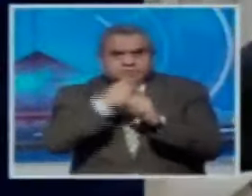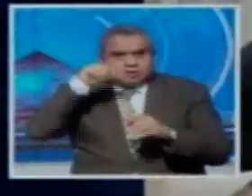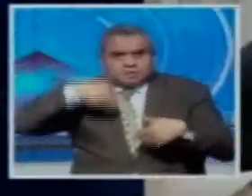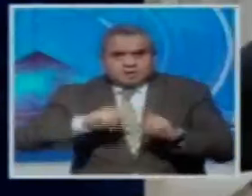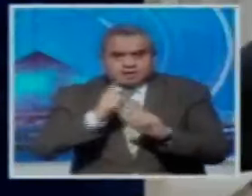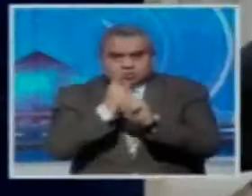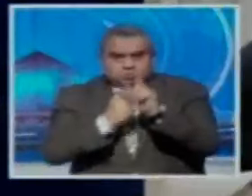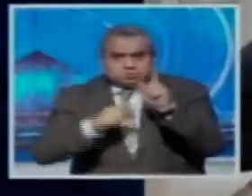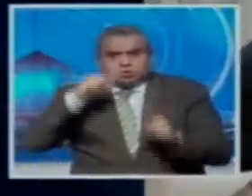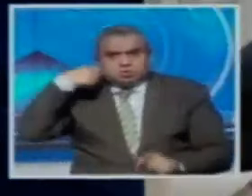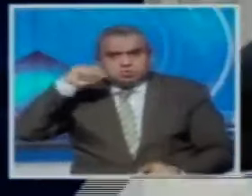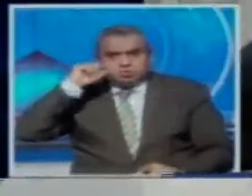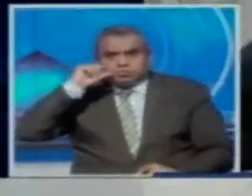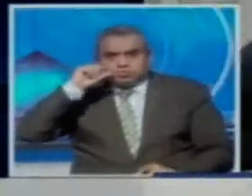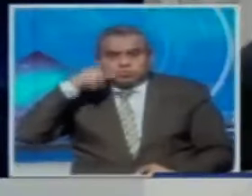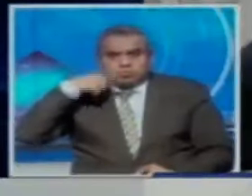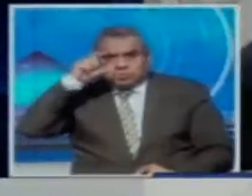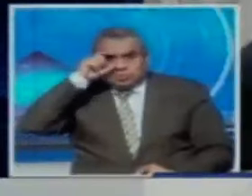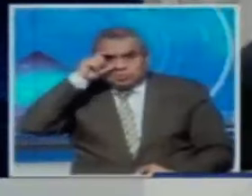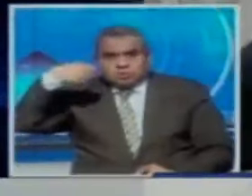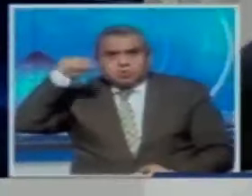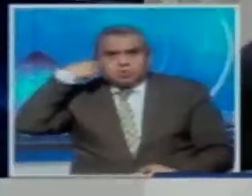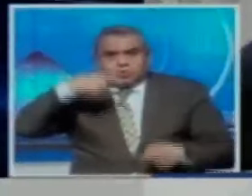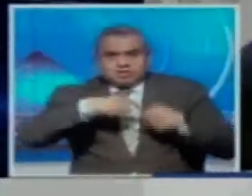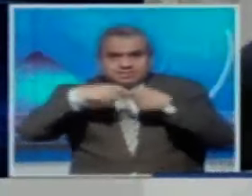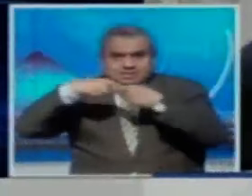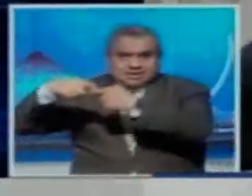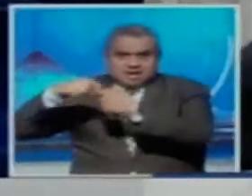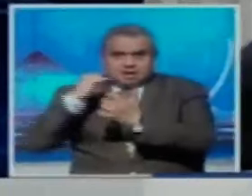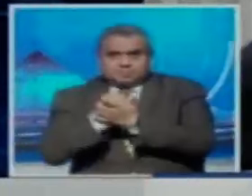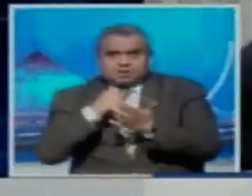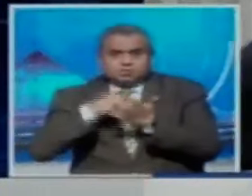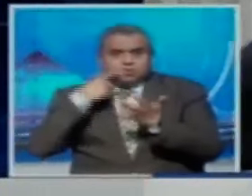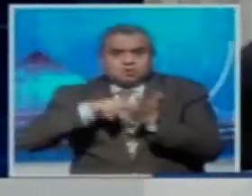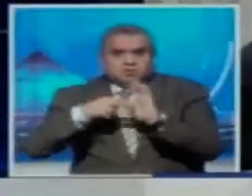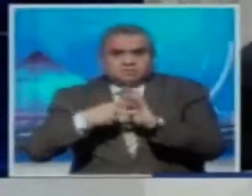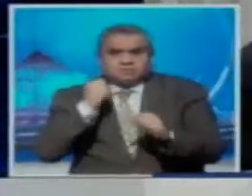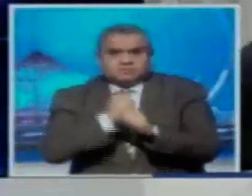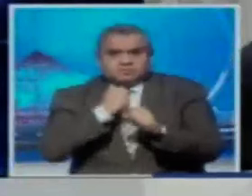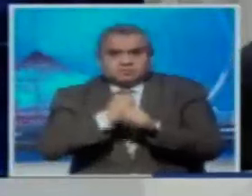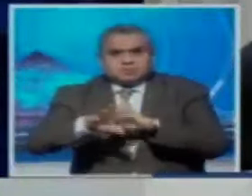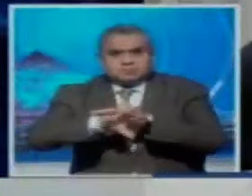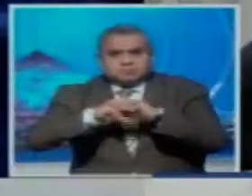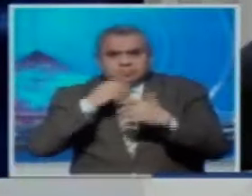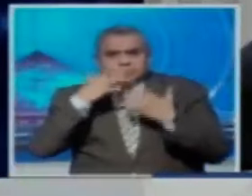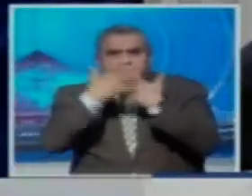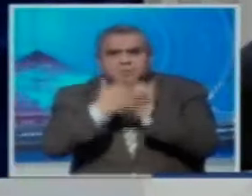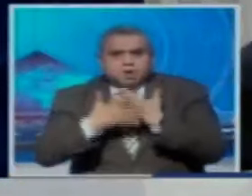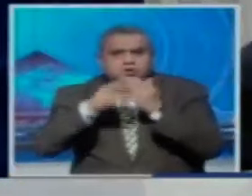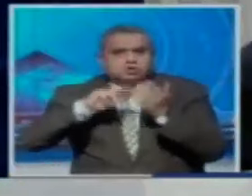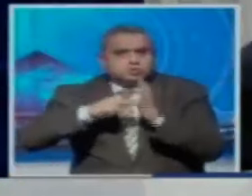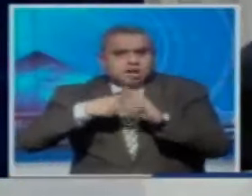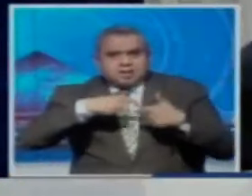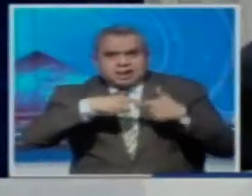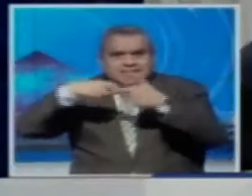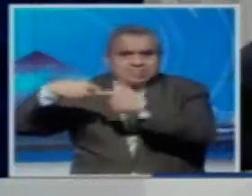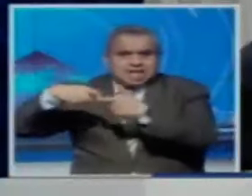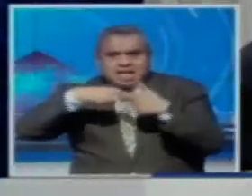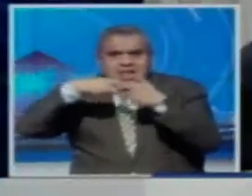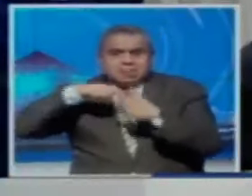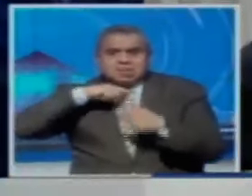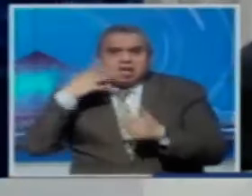الوزراء دكتور مصطفى مدبولي ووزير النقل كامل الوزير للاطلاع على الموقف التنفيذي والتشغيلي لعدد من